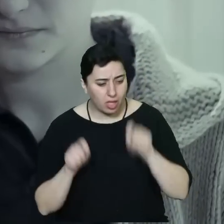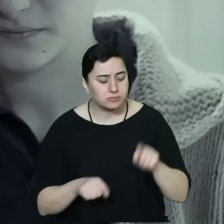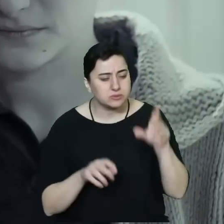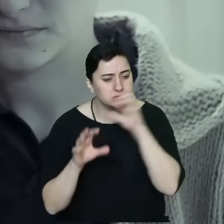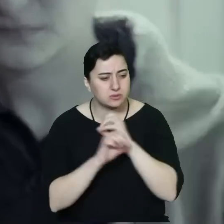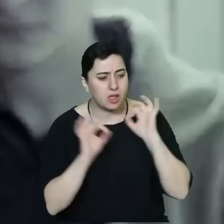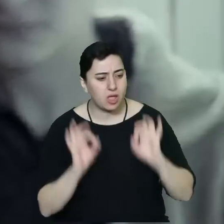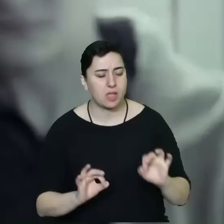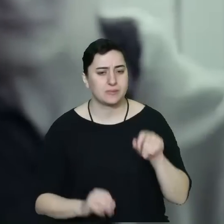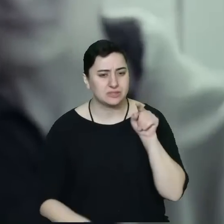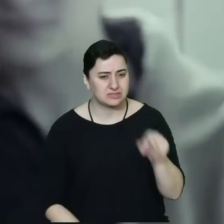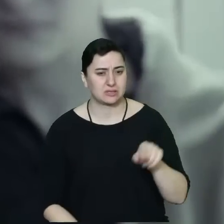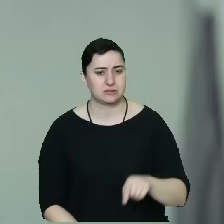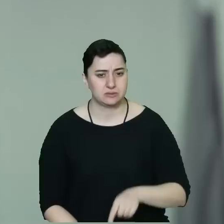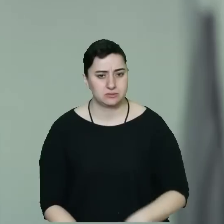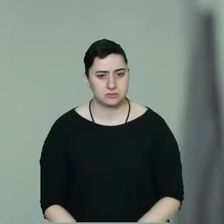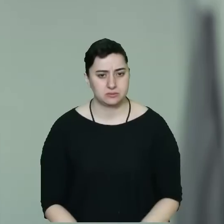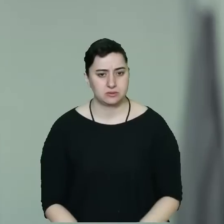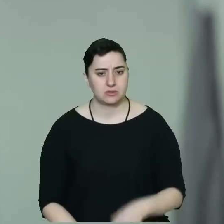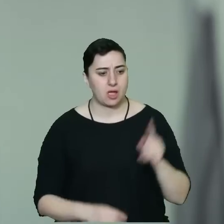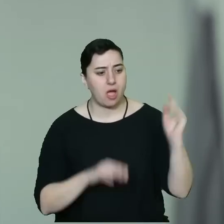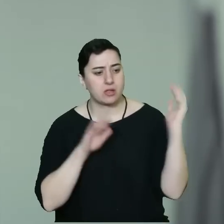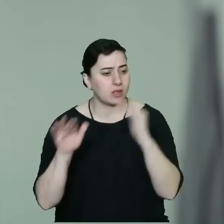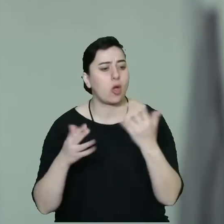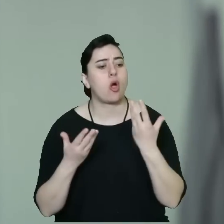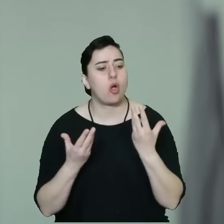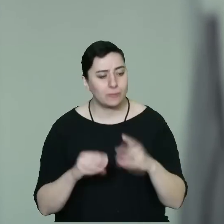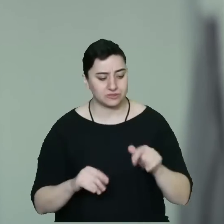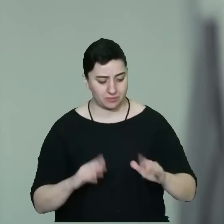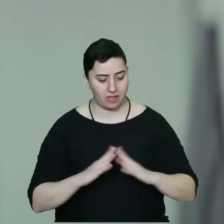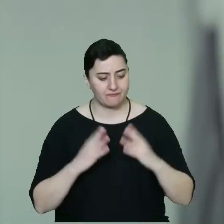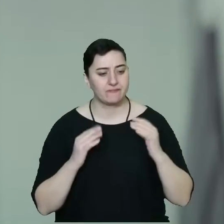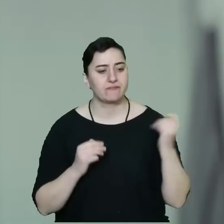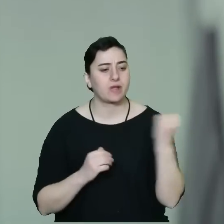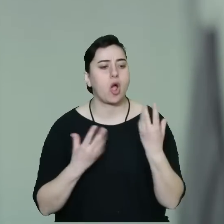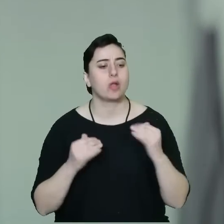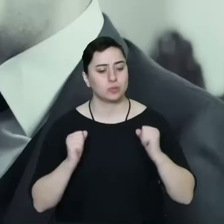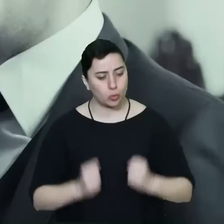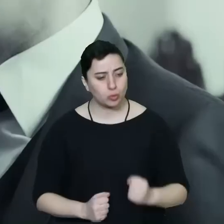benden. Sen de! Ona arka çıkmasaydınız evinde olurdu. Katil olmazdı.